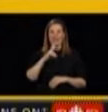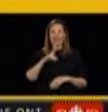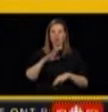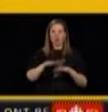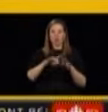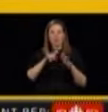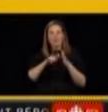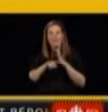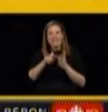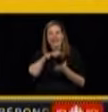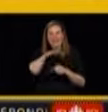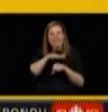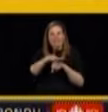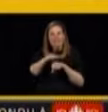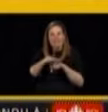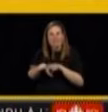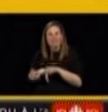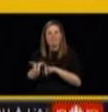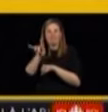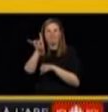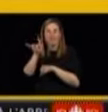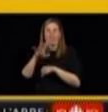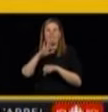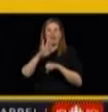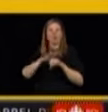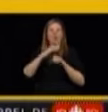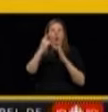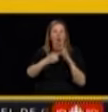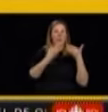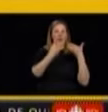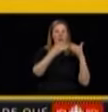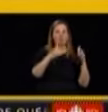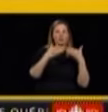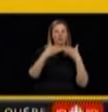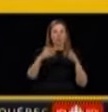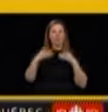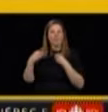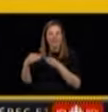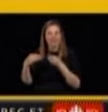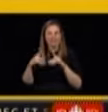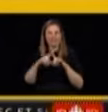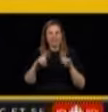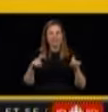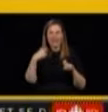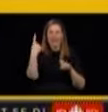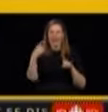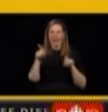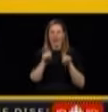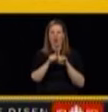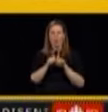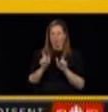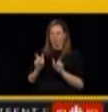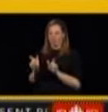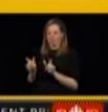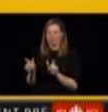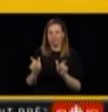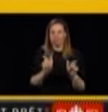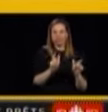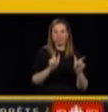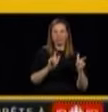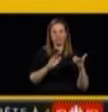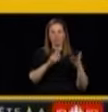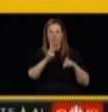que là, on parle d'un plan de déconfinement. Il y a des gens qui disent qu'il n'y a pas suffisamment d'immunisation collective, mais en même temps, pour en avoir, il faut encore